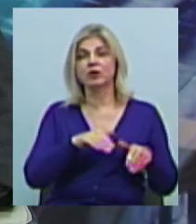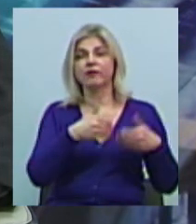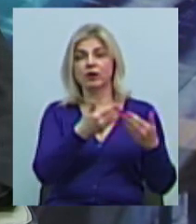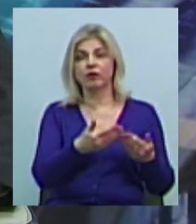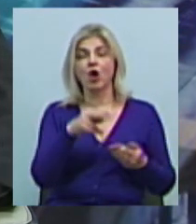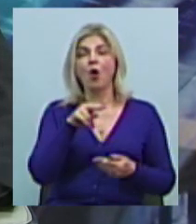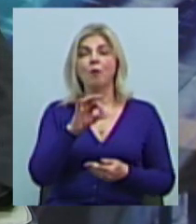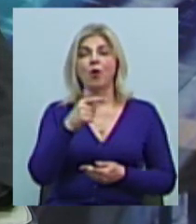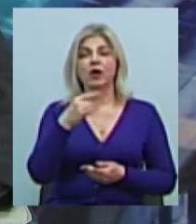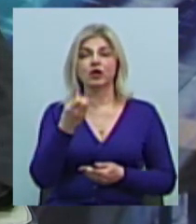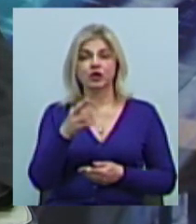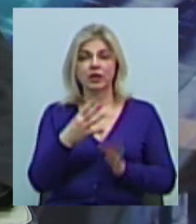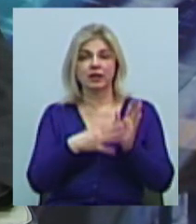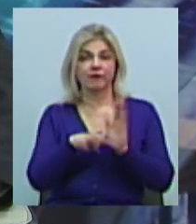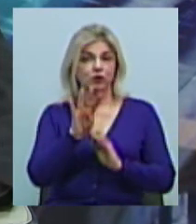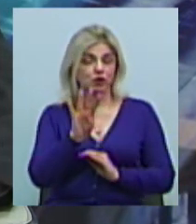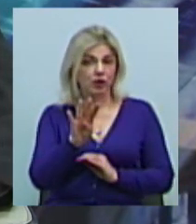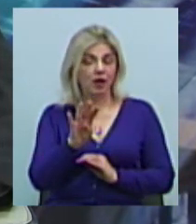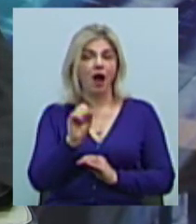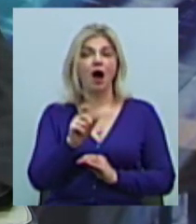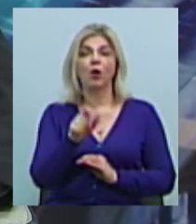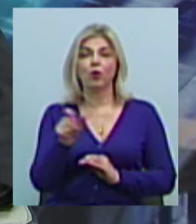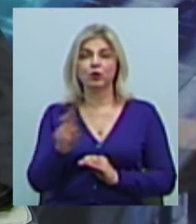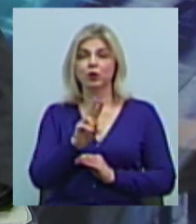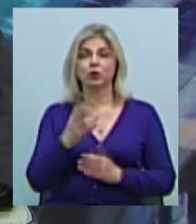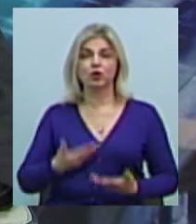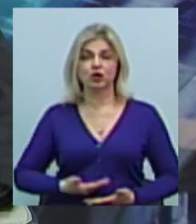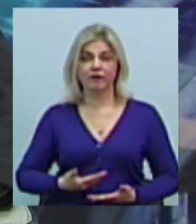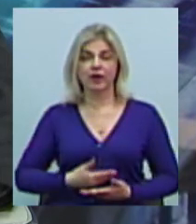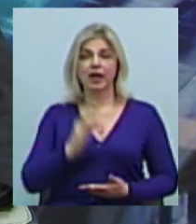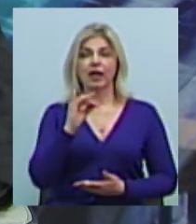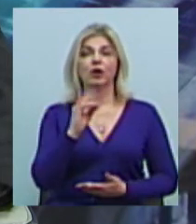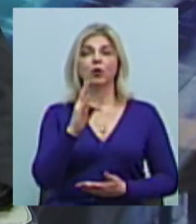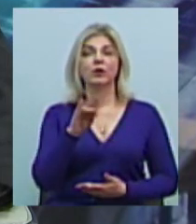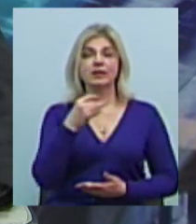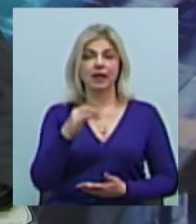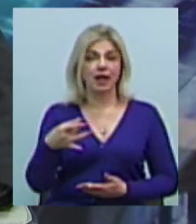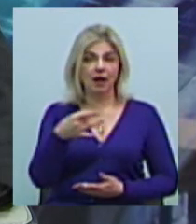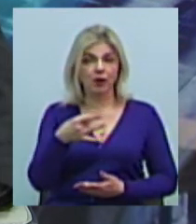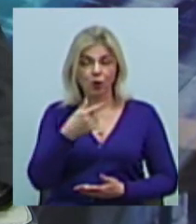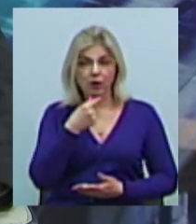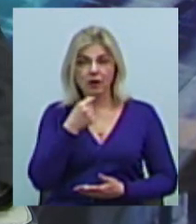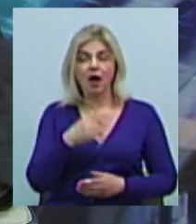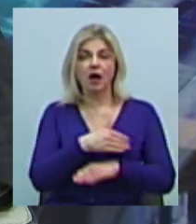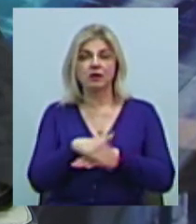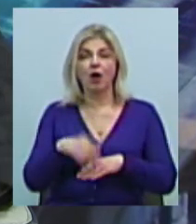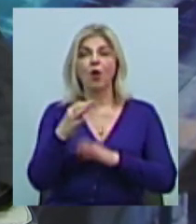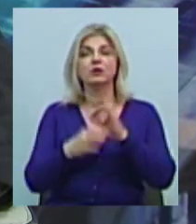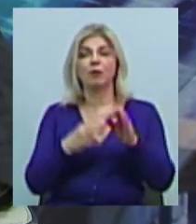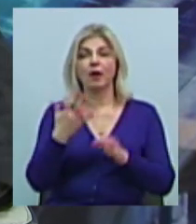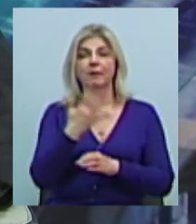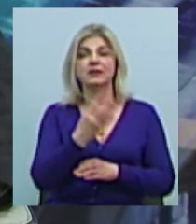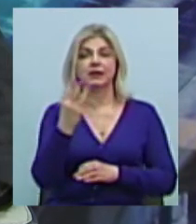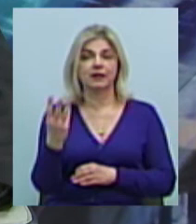на Пограничну 94. Споживачі, які мешкають в Інгульському районі, їм найкраще буде звернутися за адресою Космонавтів